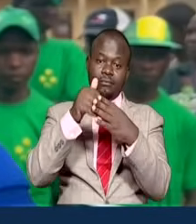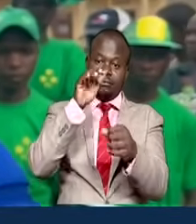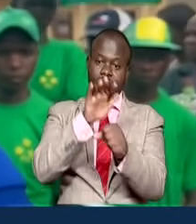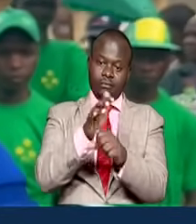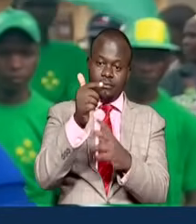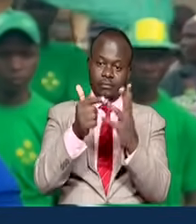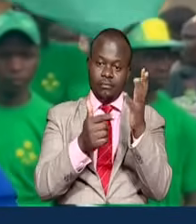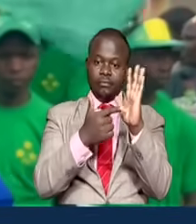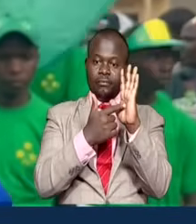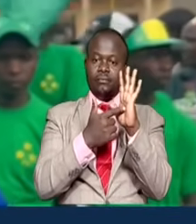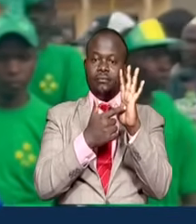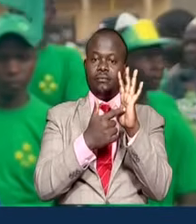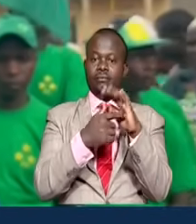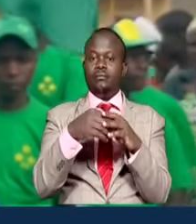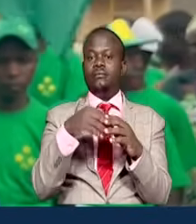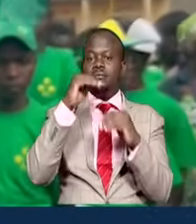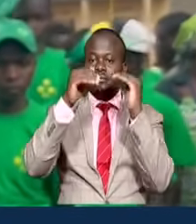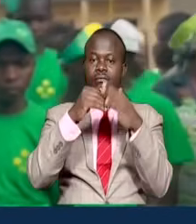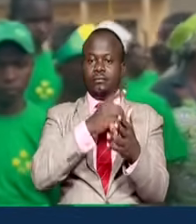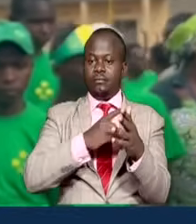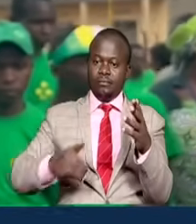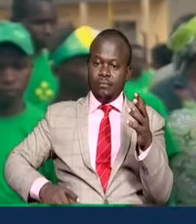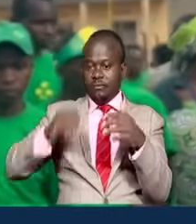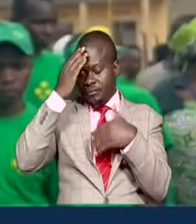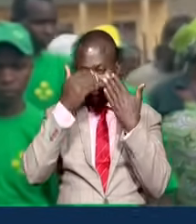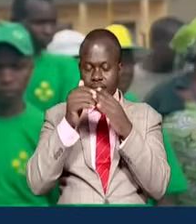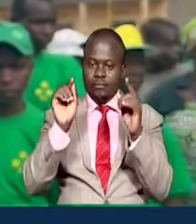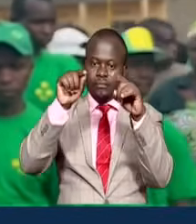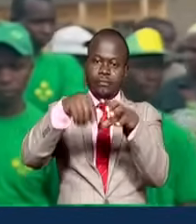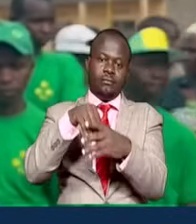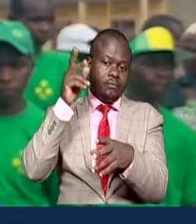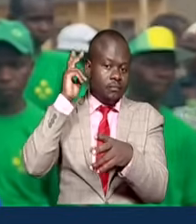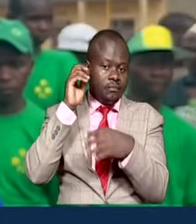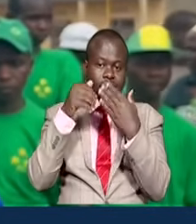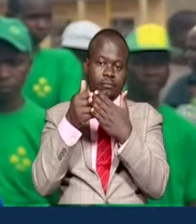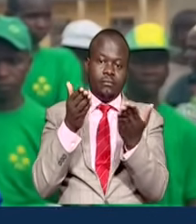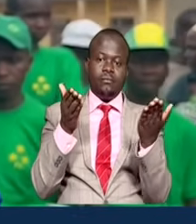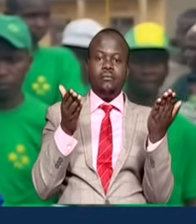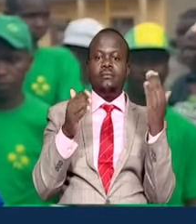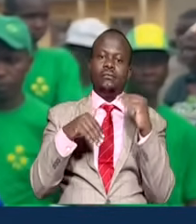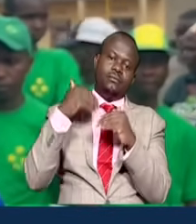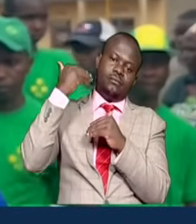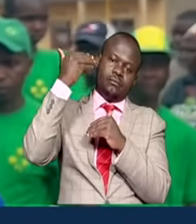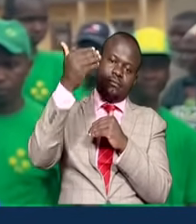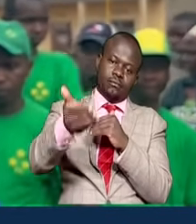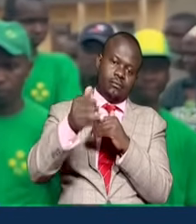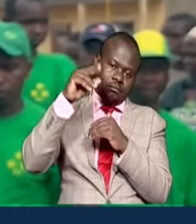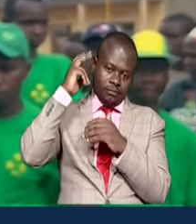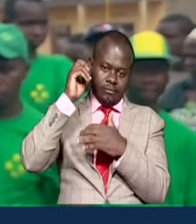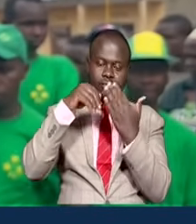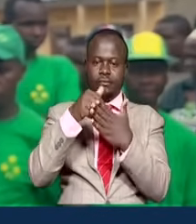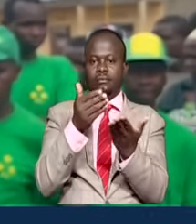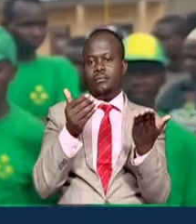ni ibigaragaza urwego tugezeho rwa demokarasi, kugira ngo baze bumve imigabo n'imigambi bazahitemo bumva